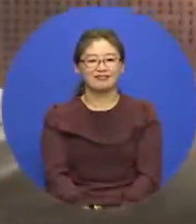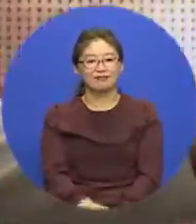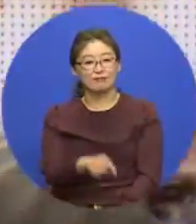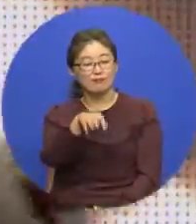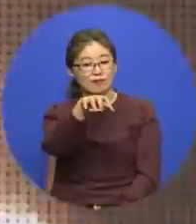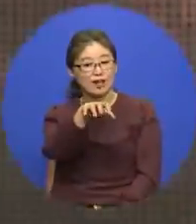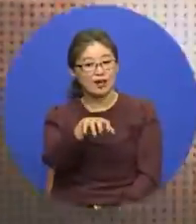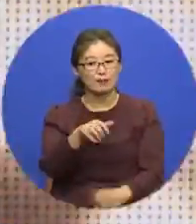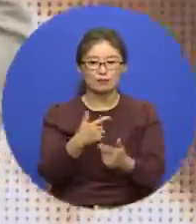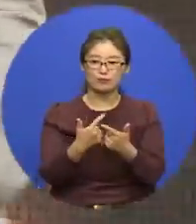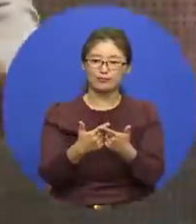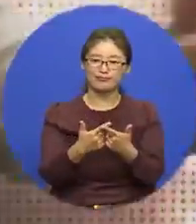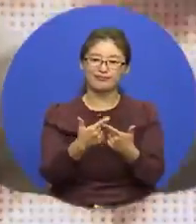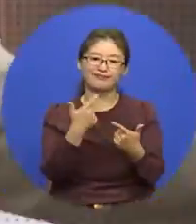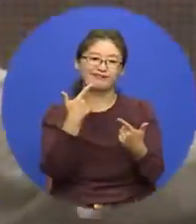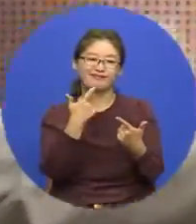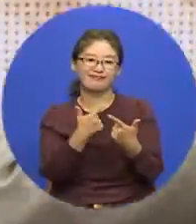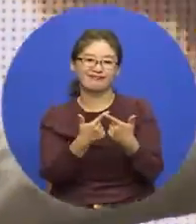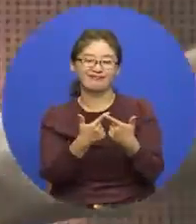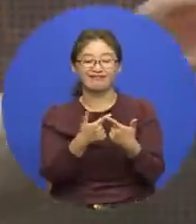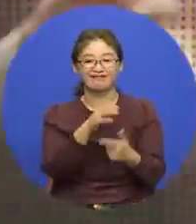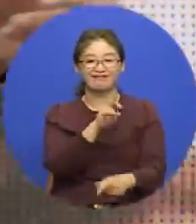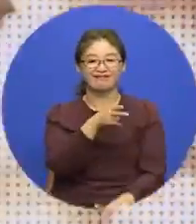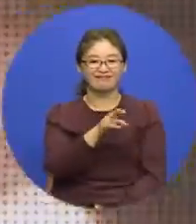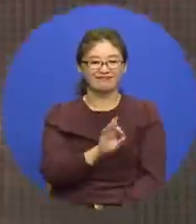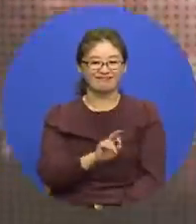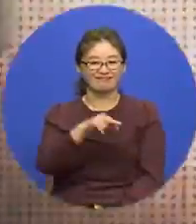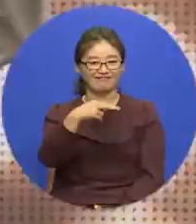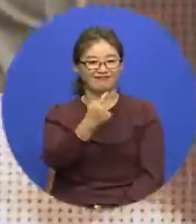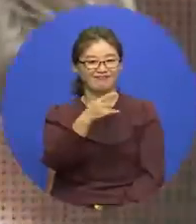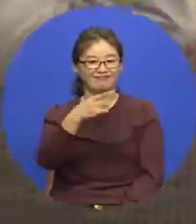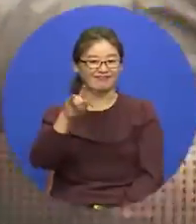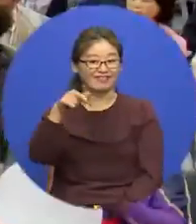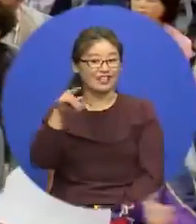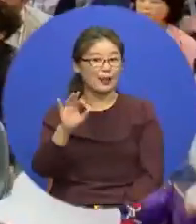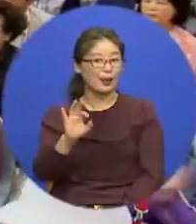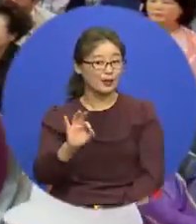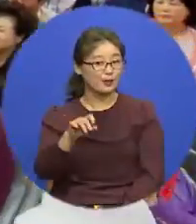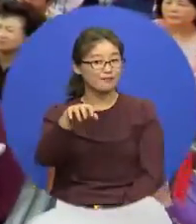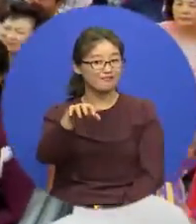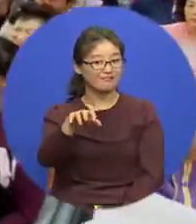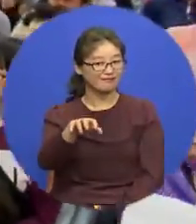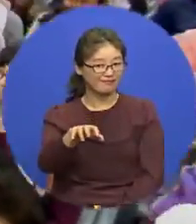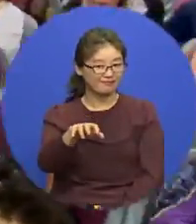여기 남산 경북 태종대. 자, 크게 한번 합니다.